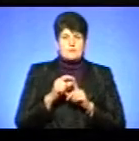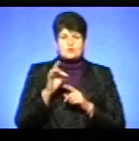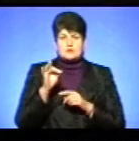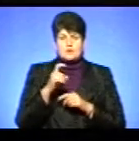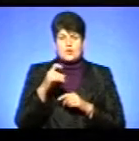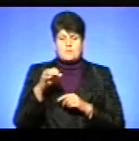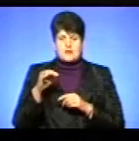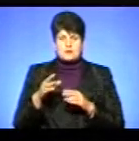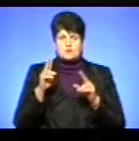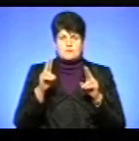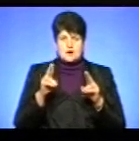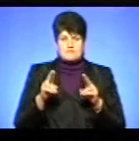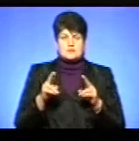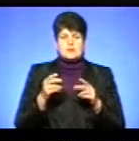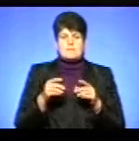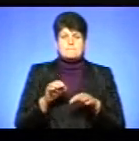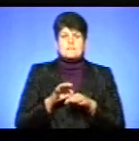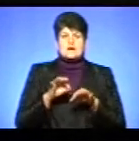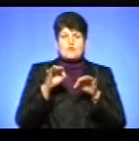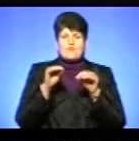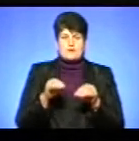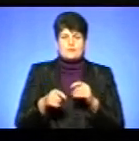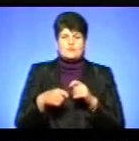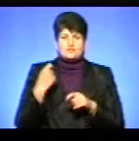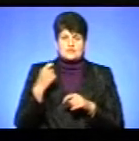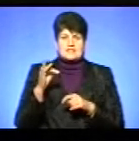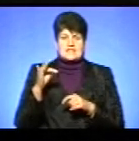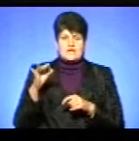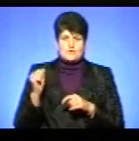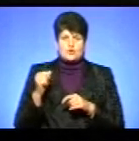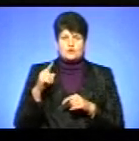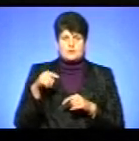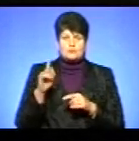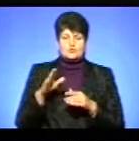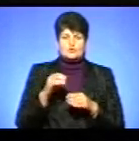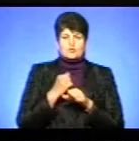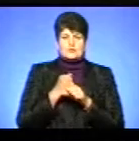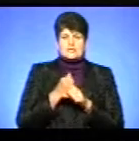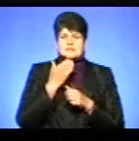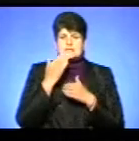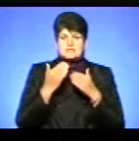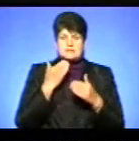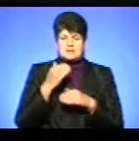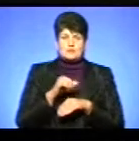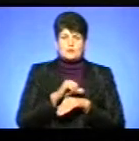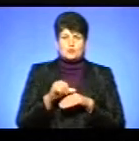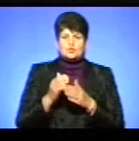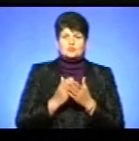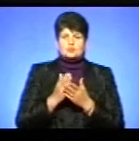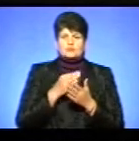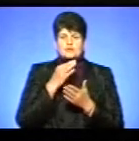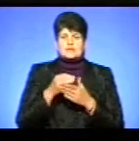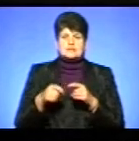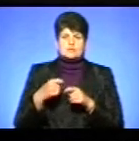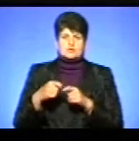якщо правила паркування порушать водії на авто з єврономерами, поліцейські робитимуть запити у прикордонну службу. Відповідати за